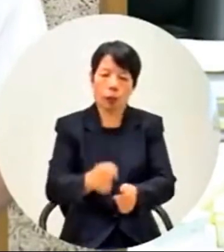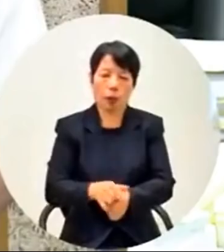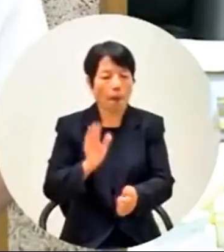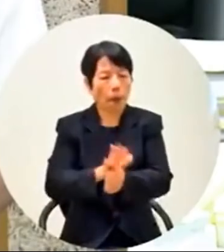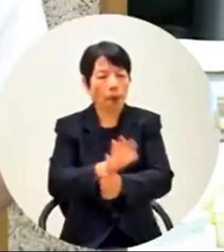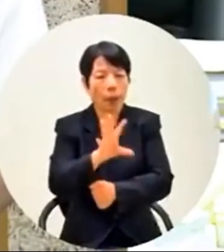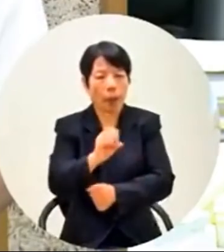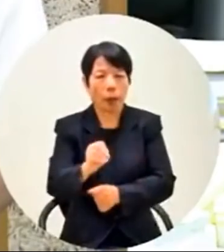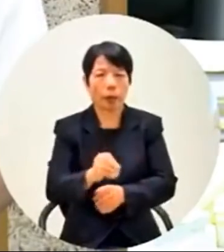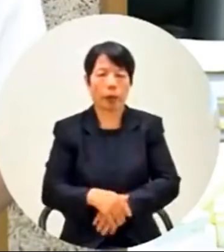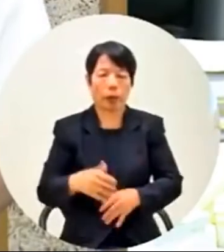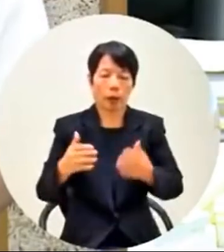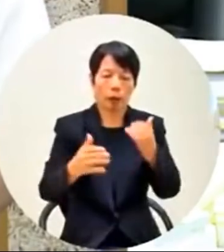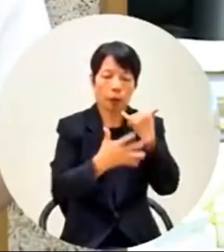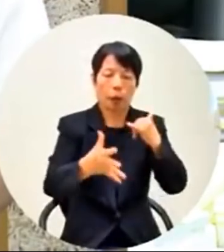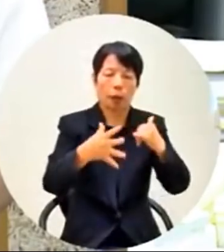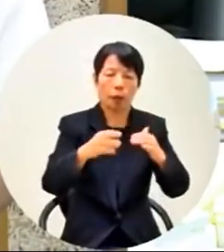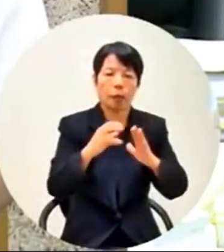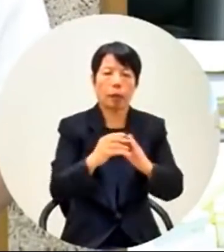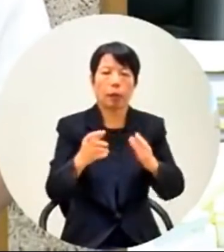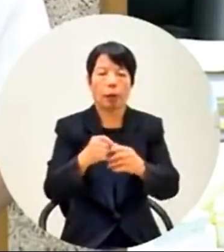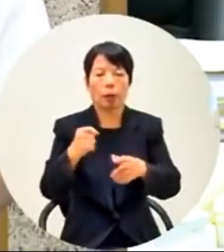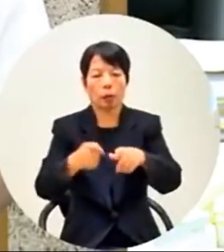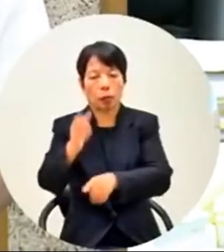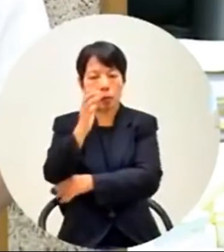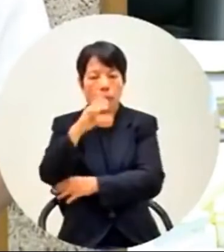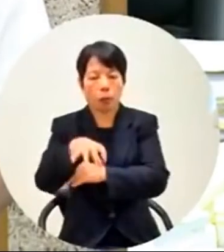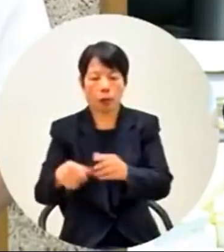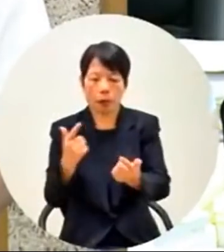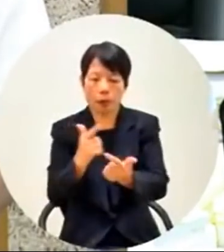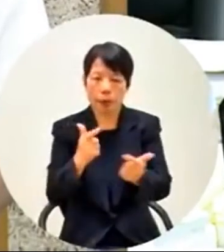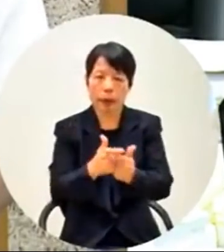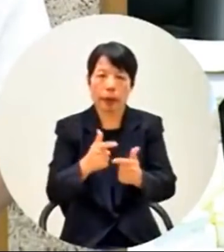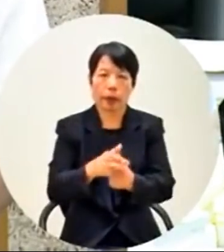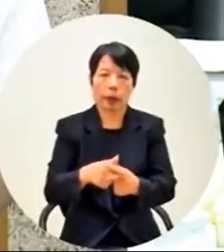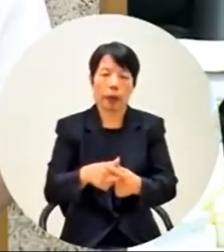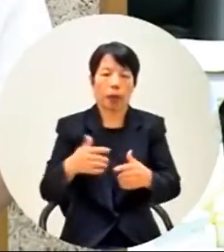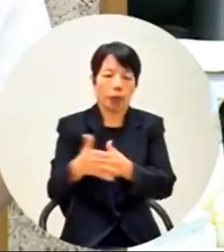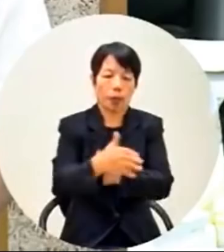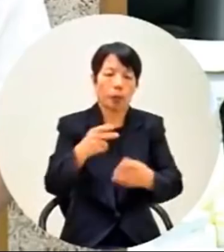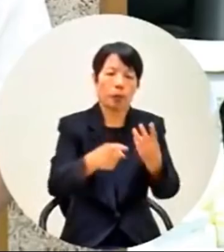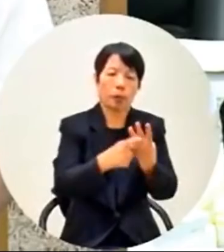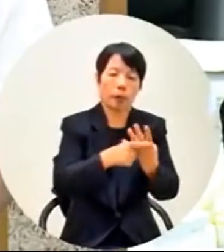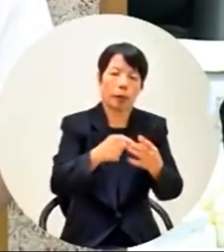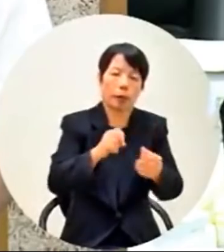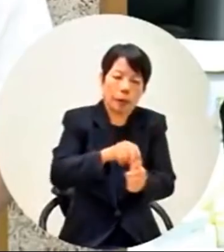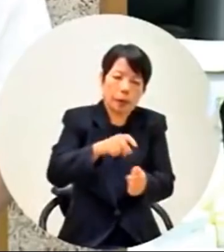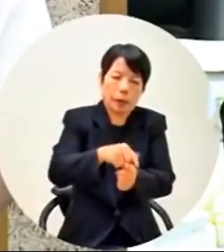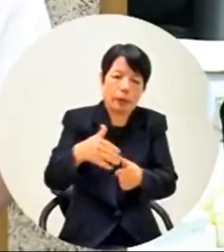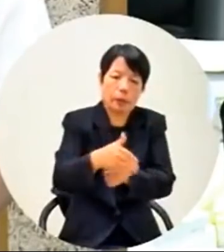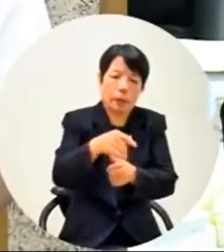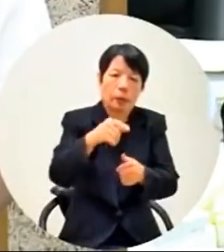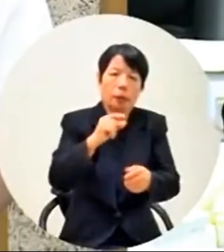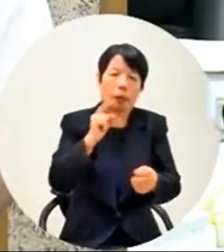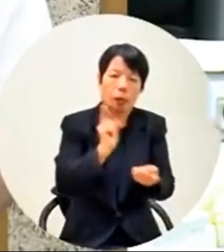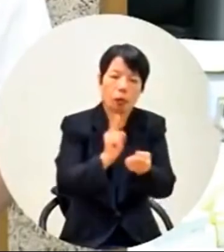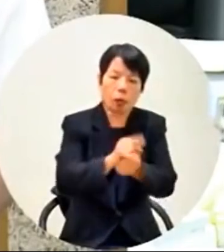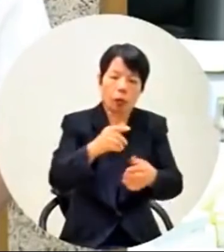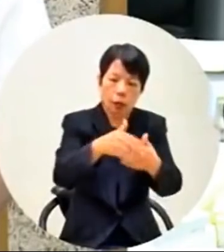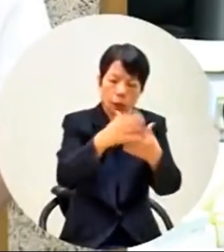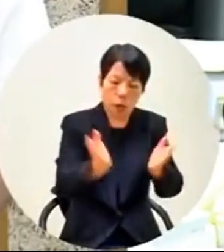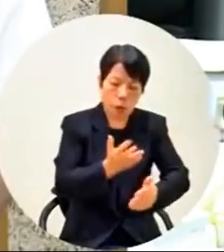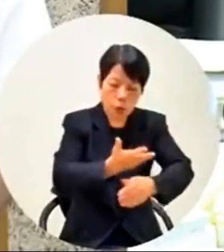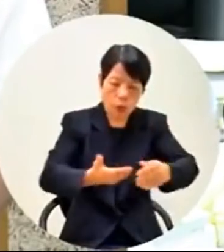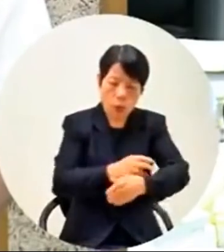我们海洋局跟工所跟渔会配合渔业署的养殖生产纾困措施，对那个整池消毒、